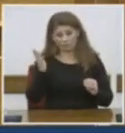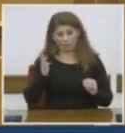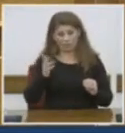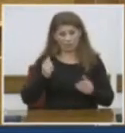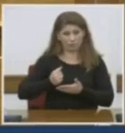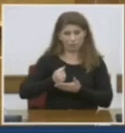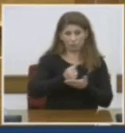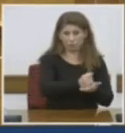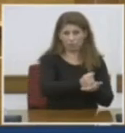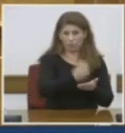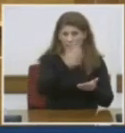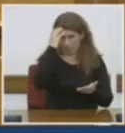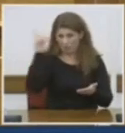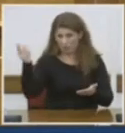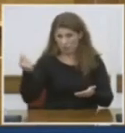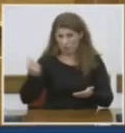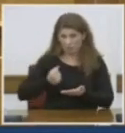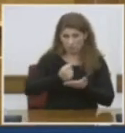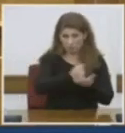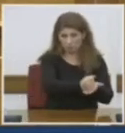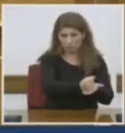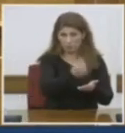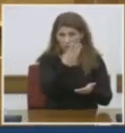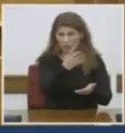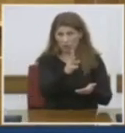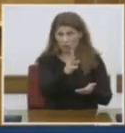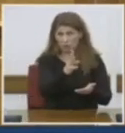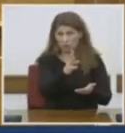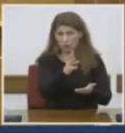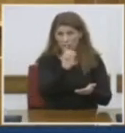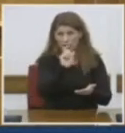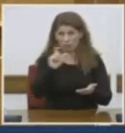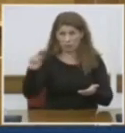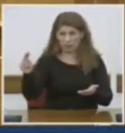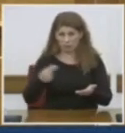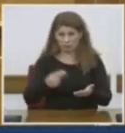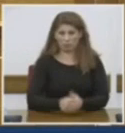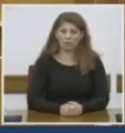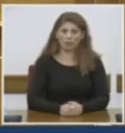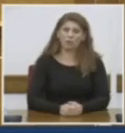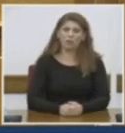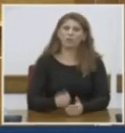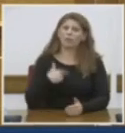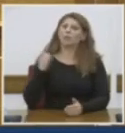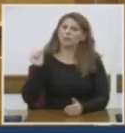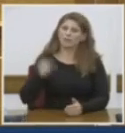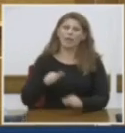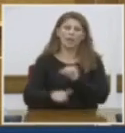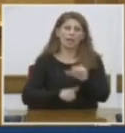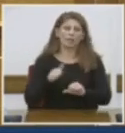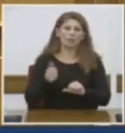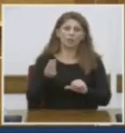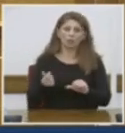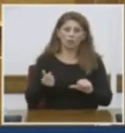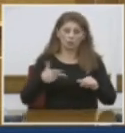Τσίπρα? Θυμάστε πώς ήταν η κεφαλοποίηση της ΔΕΗ? 400 εκατομμύρια. Ναι, αλλάξαμε τον τρόπο με τον οποίο